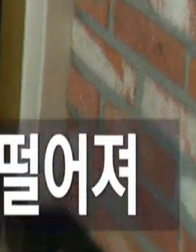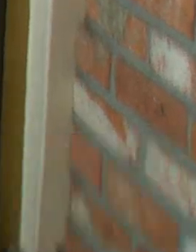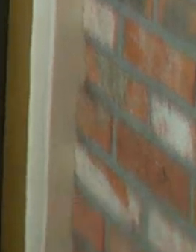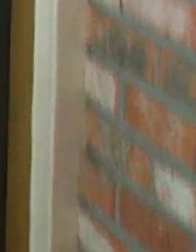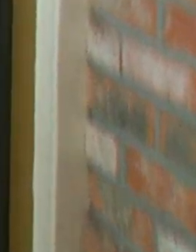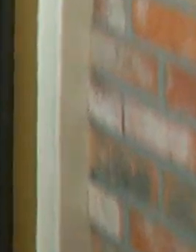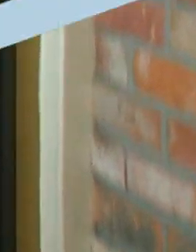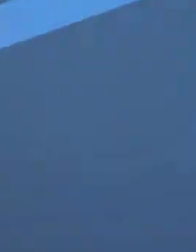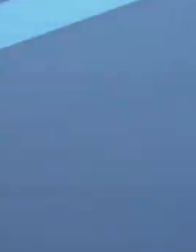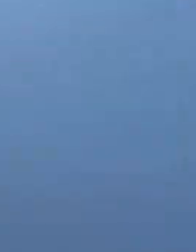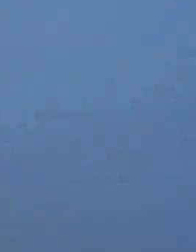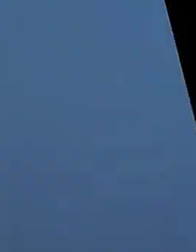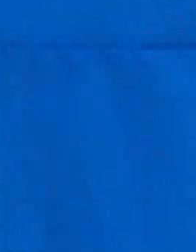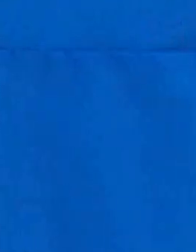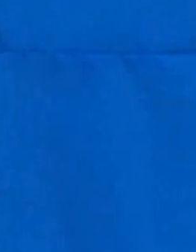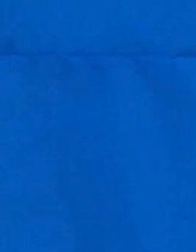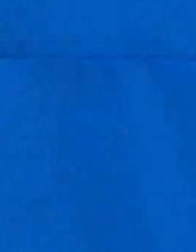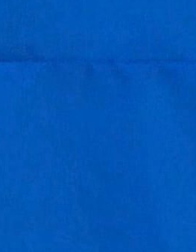많다는 지적입니다.